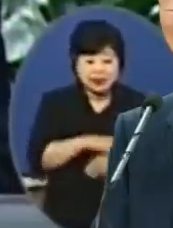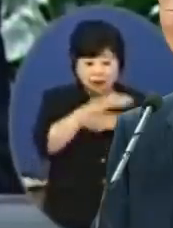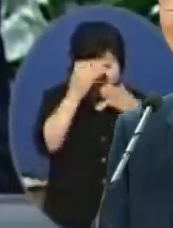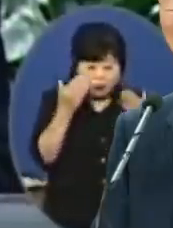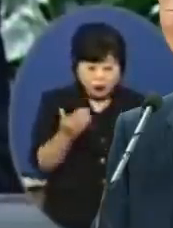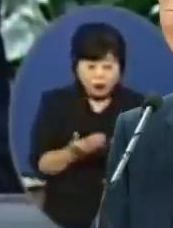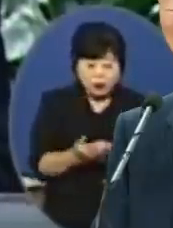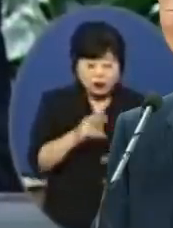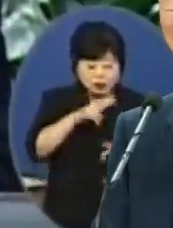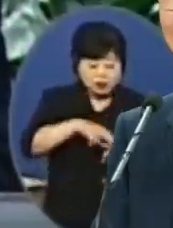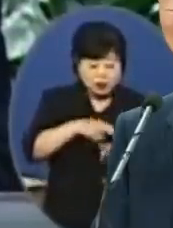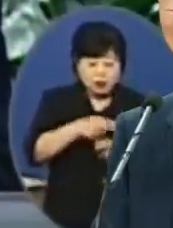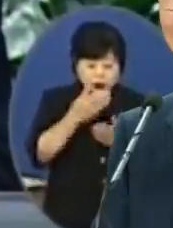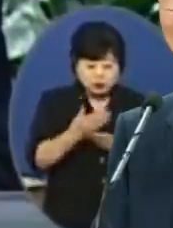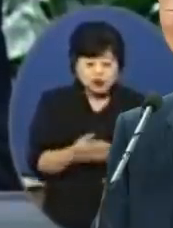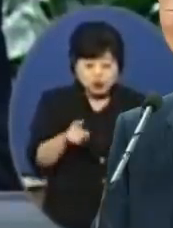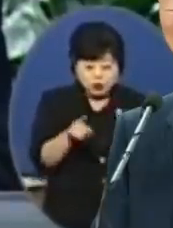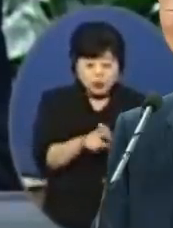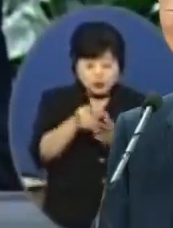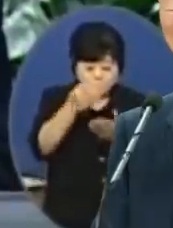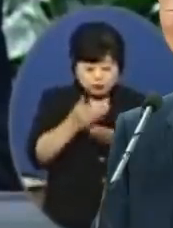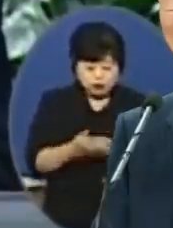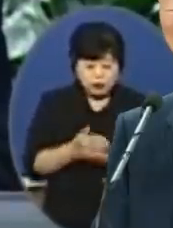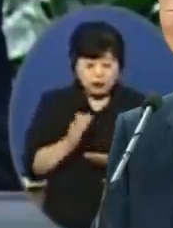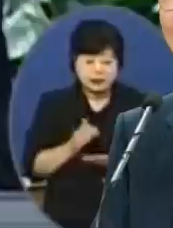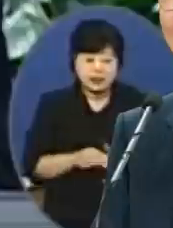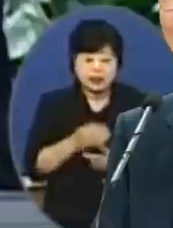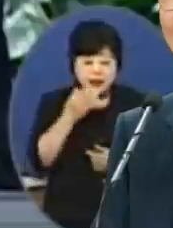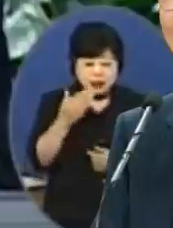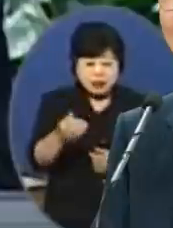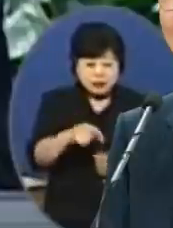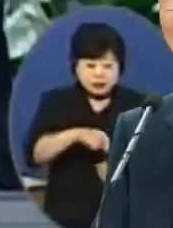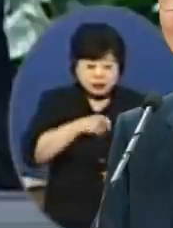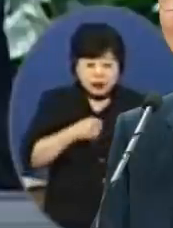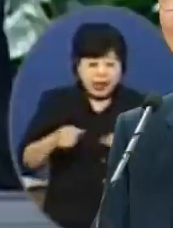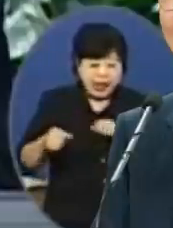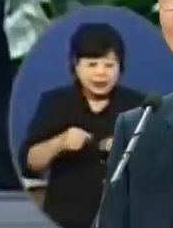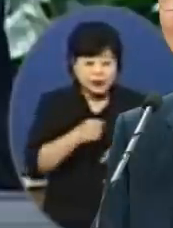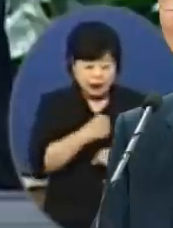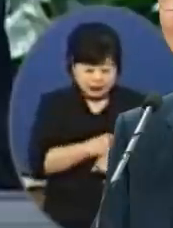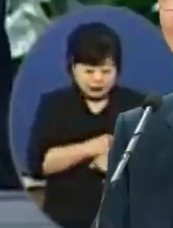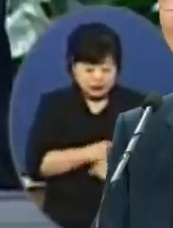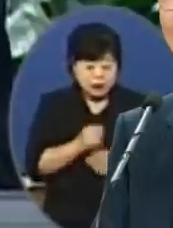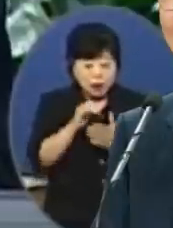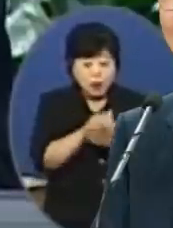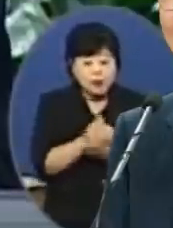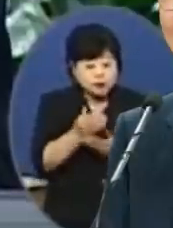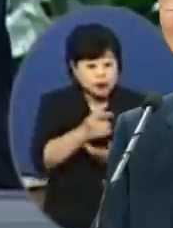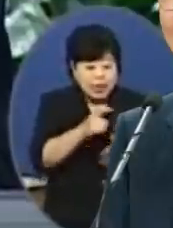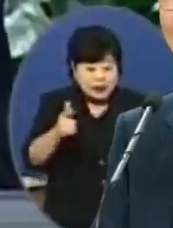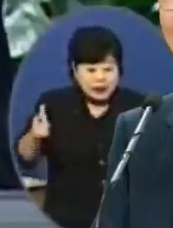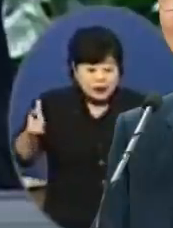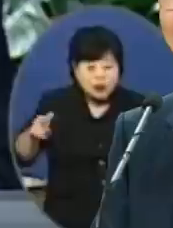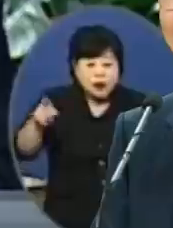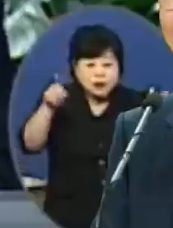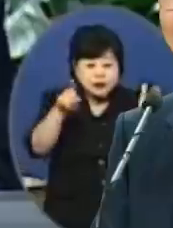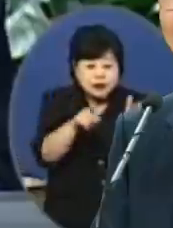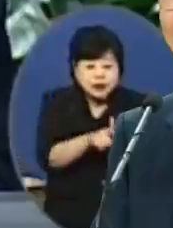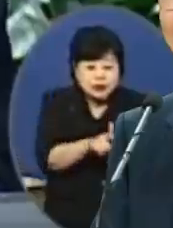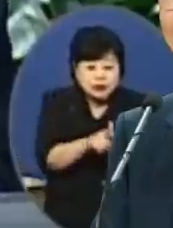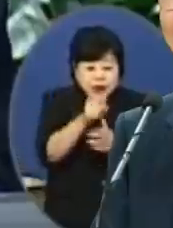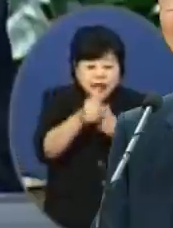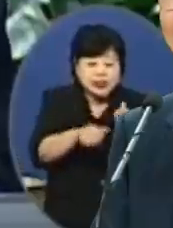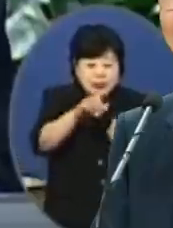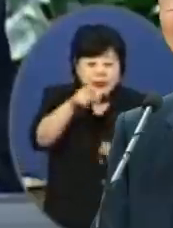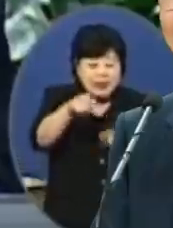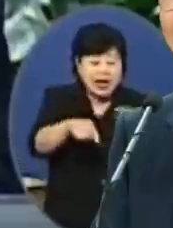것이 선물로 주시고 믿음으로 주시는 것입니다. 여러분이 의로운 행위를 해서 화목을 하는 것이 아니라 믿음으로 하나님